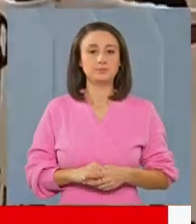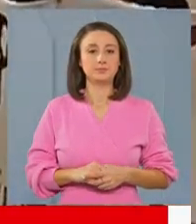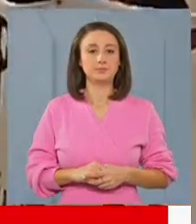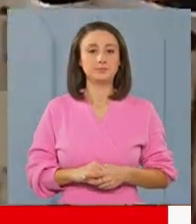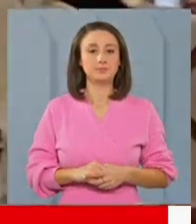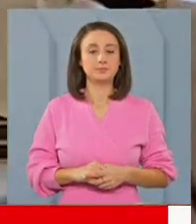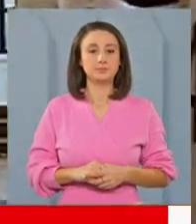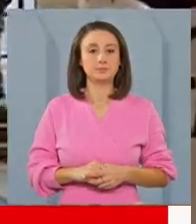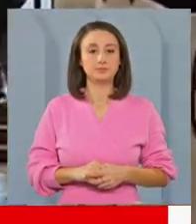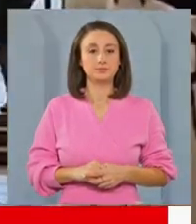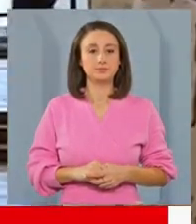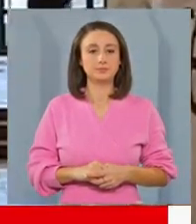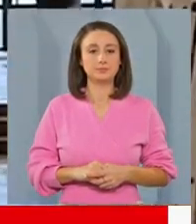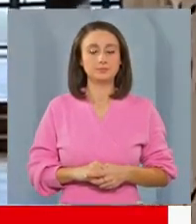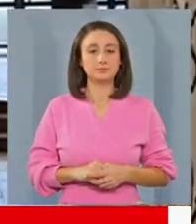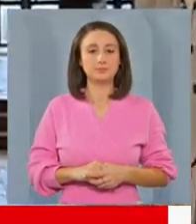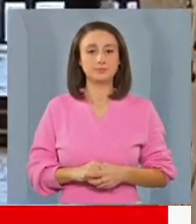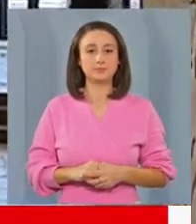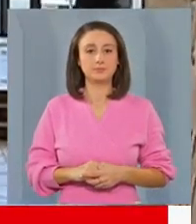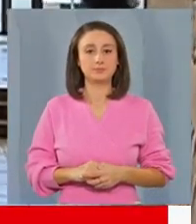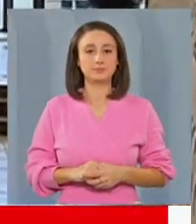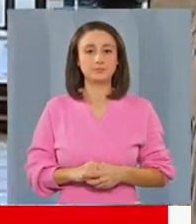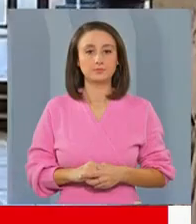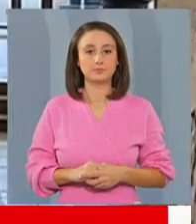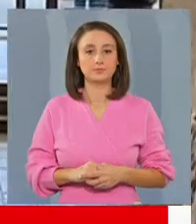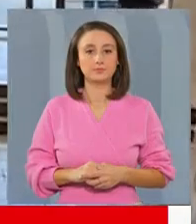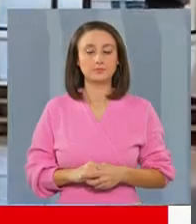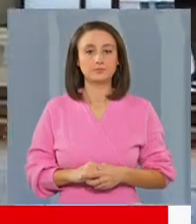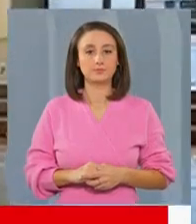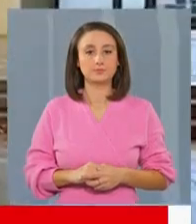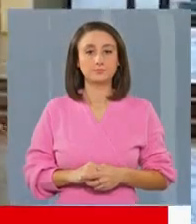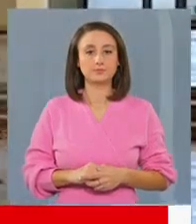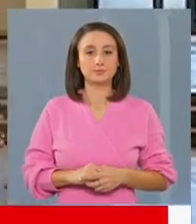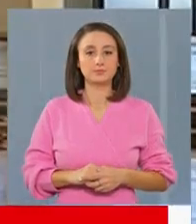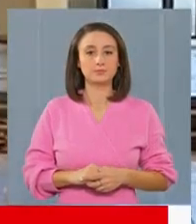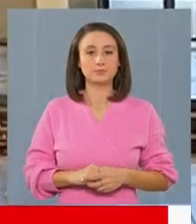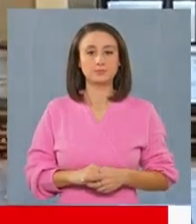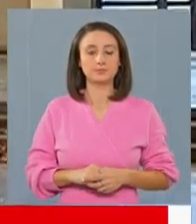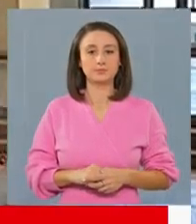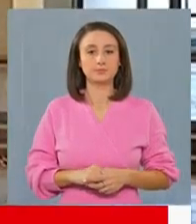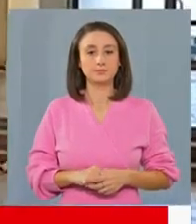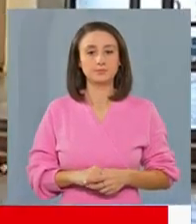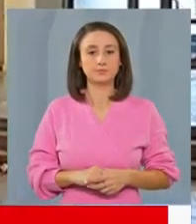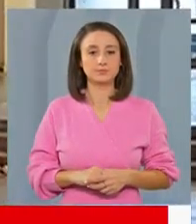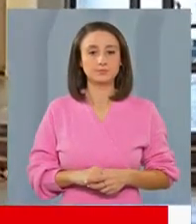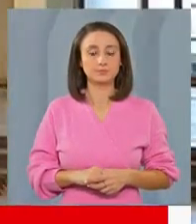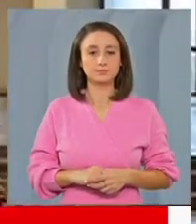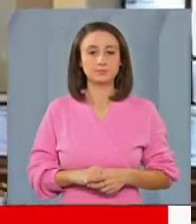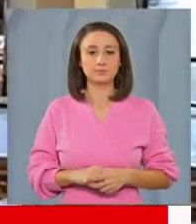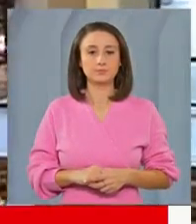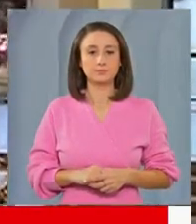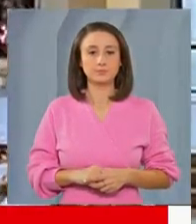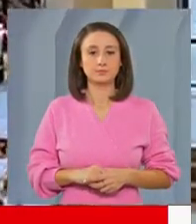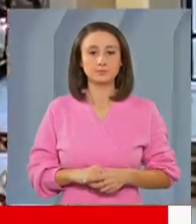De la producători la furnizori, trecând prin mai multe firme, unele de transport, de energie,